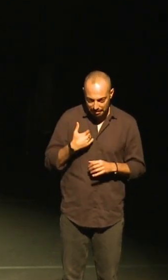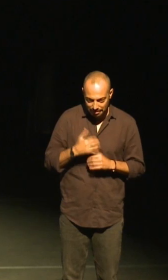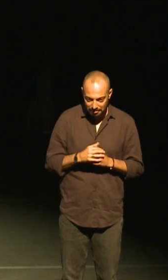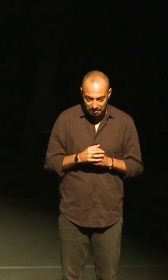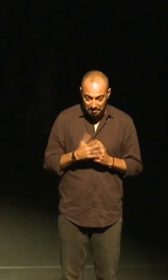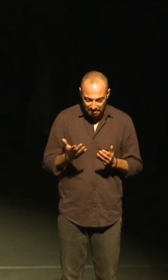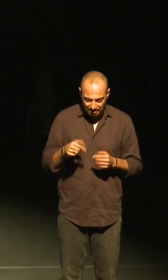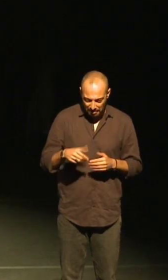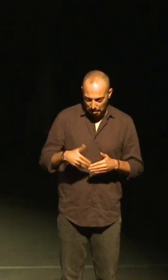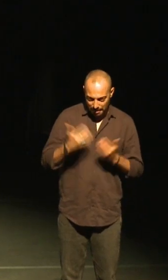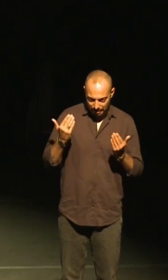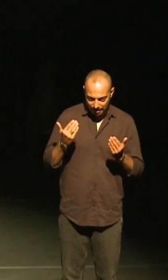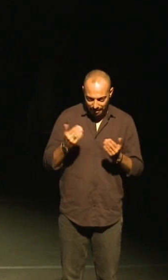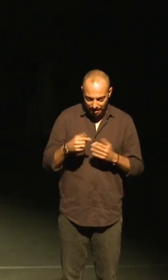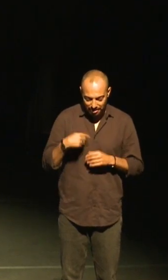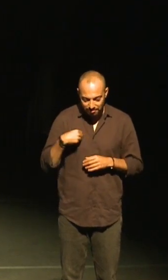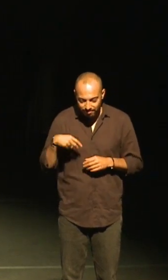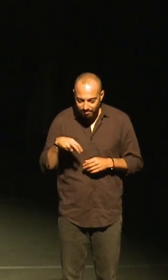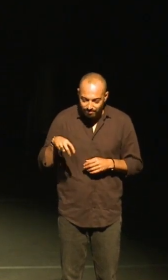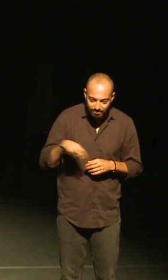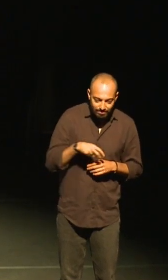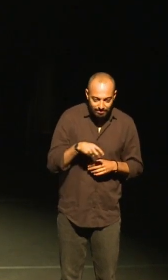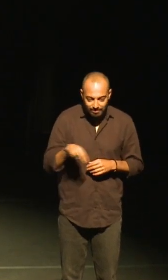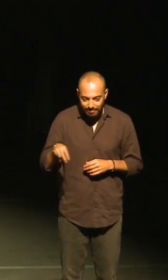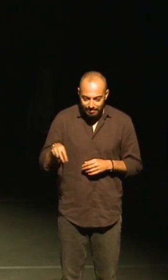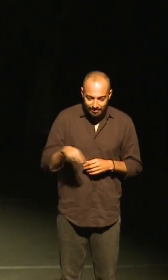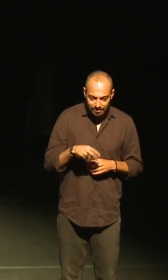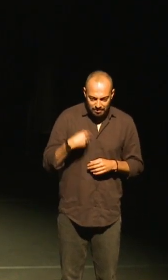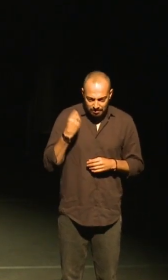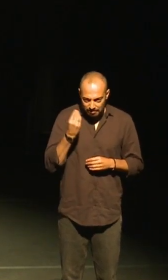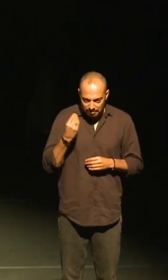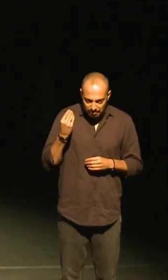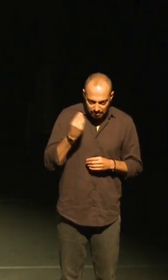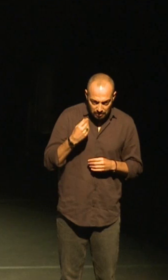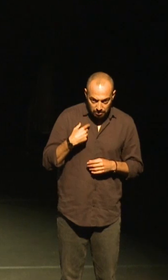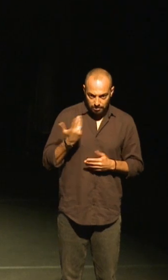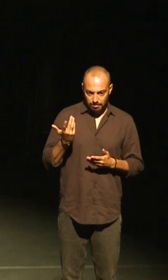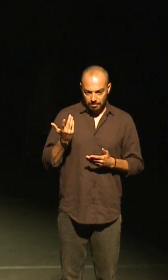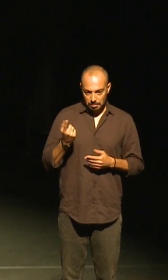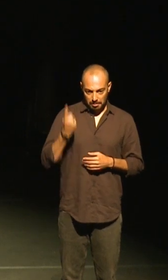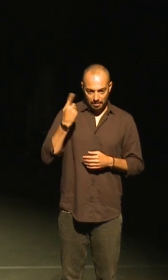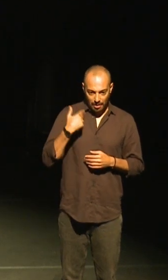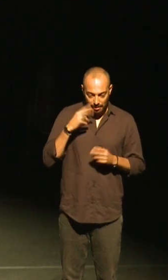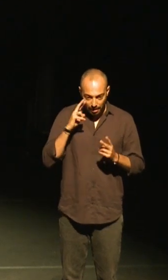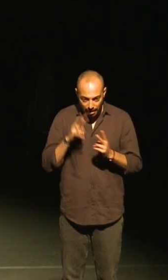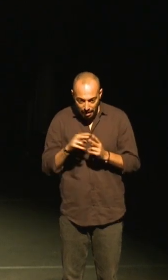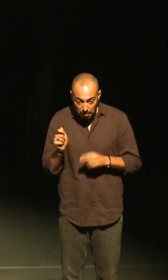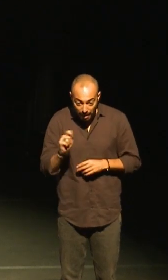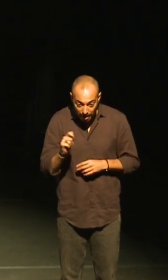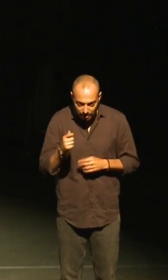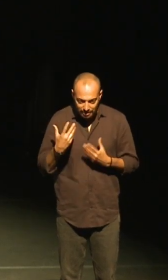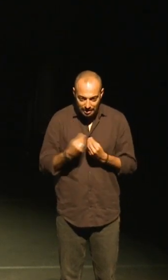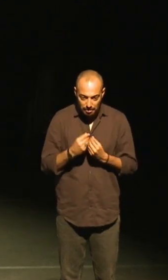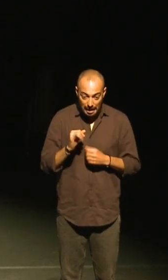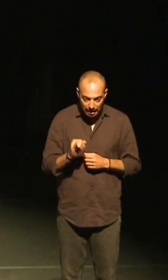qui a teatro pensavo Social al mio primo pranzo con Iva Scalfarotto giapponese giapponese